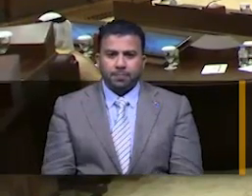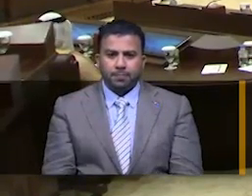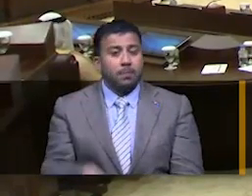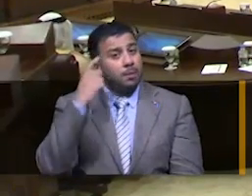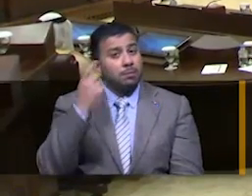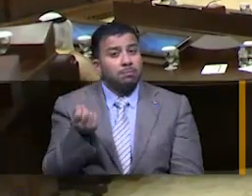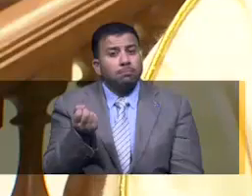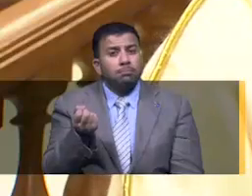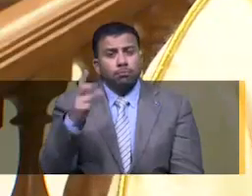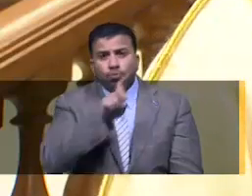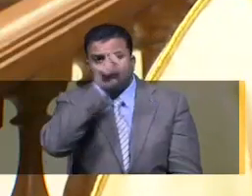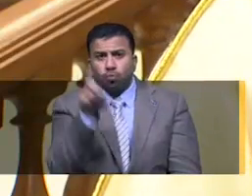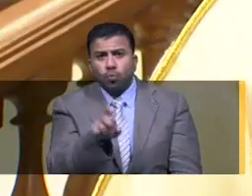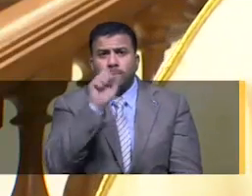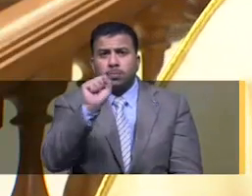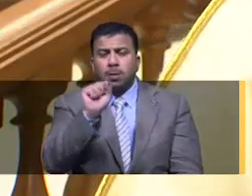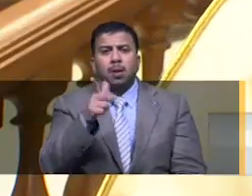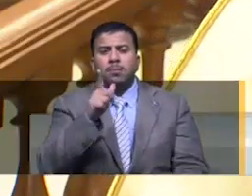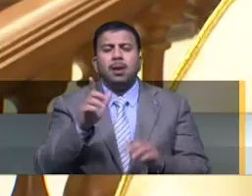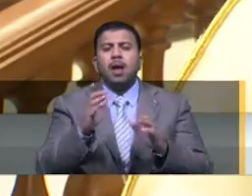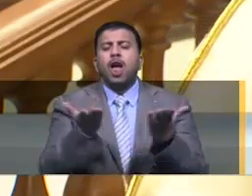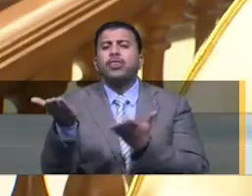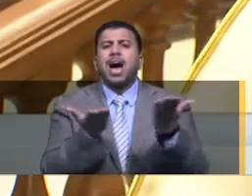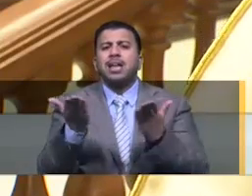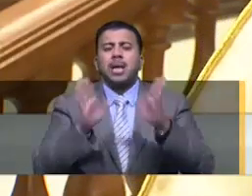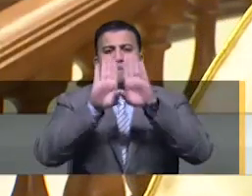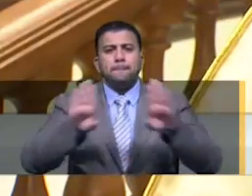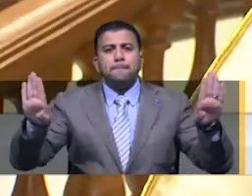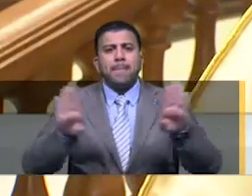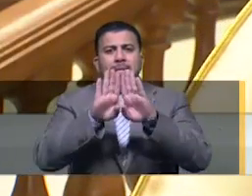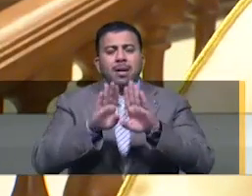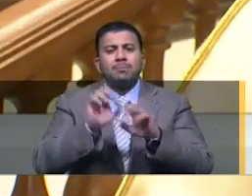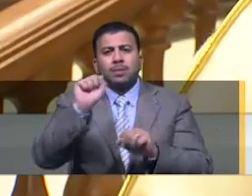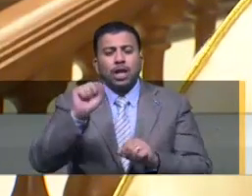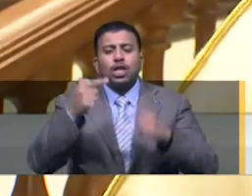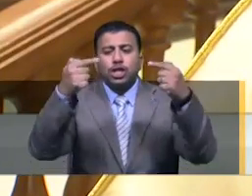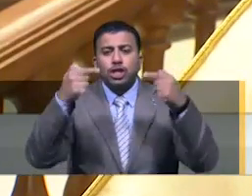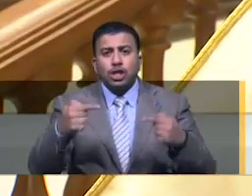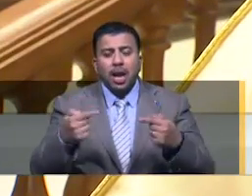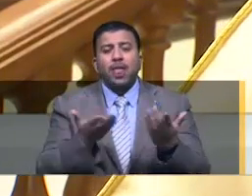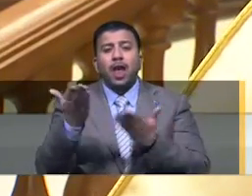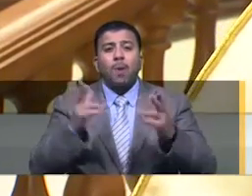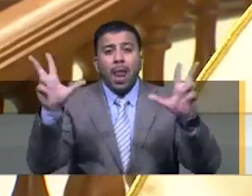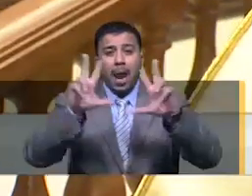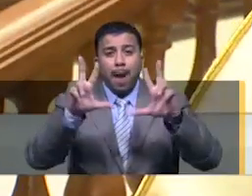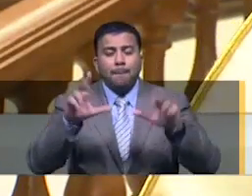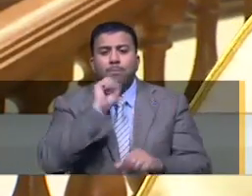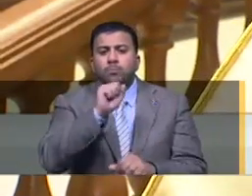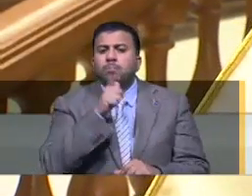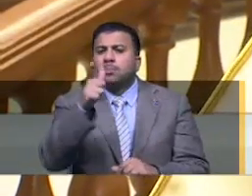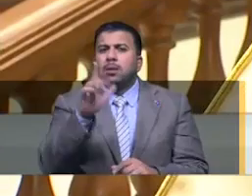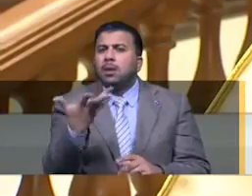طرحت اليوم سؤال برلمانيا عن إدارة المسرح وإدارة الشعر التابعة لإدارة الثقافة والإعلام بهدف إبراز أدوارها